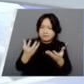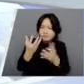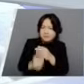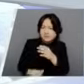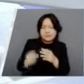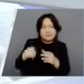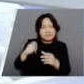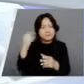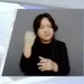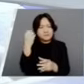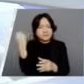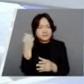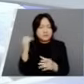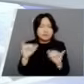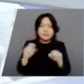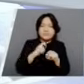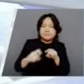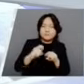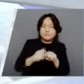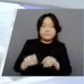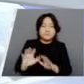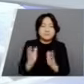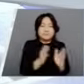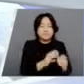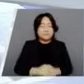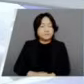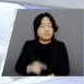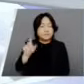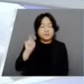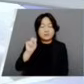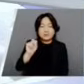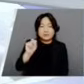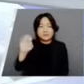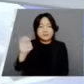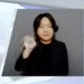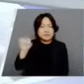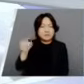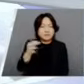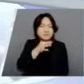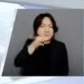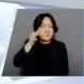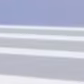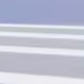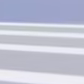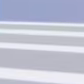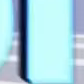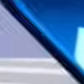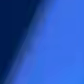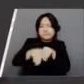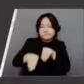ginawa ng paraan ng mga magsasaka ang mga binaha nilang pananim. Saksi si Joseph Moro.